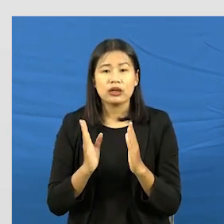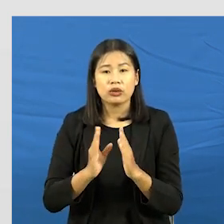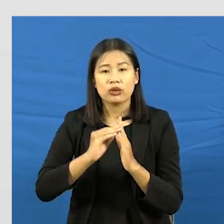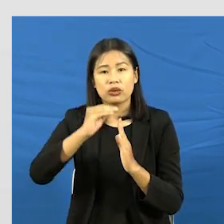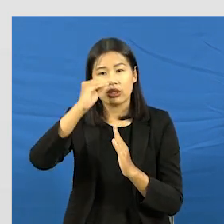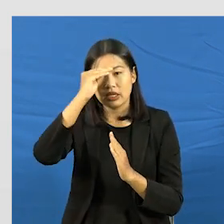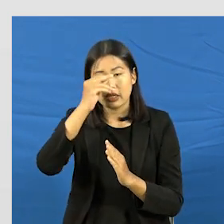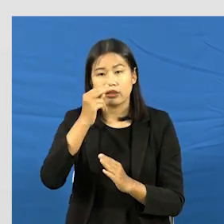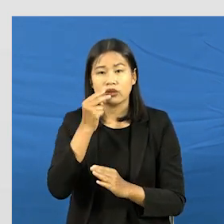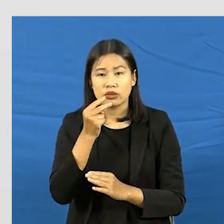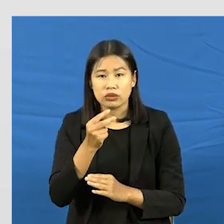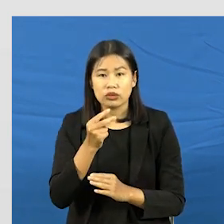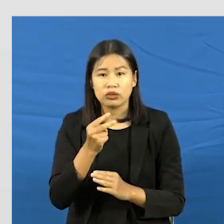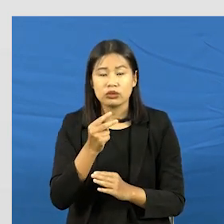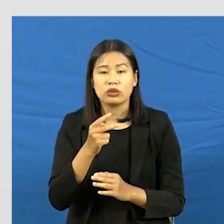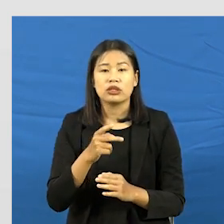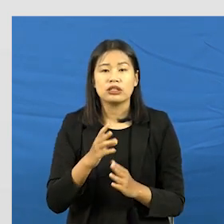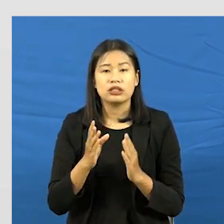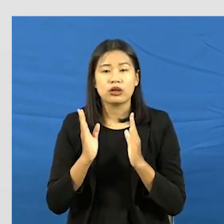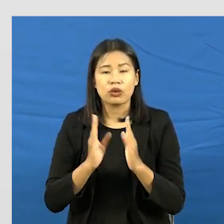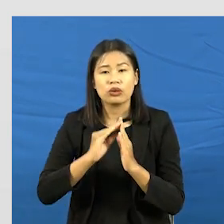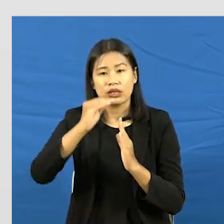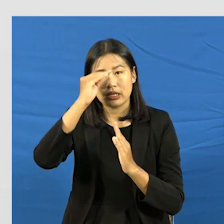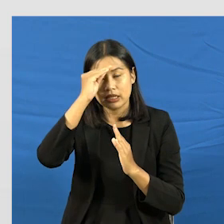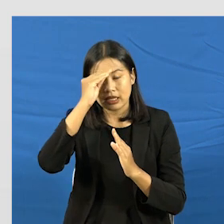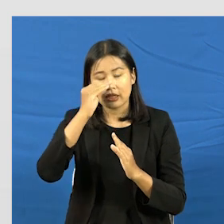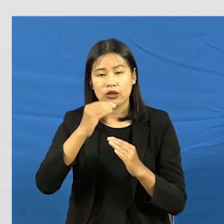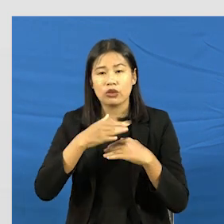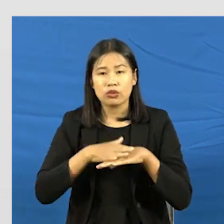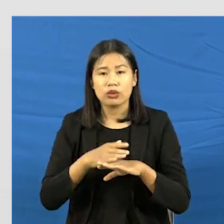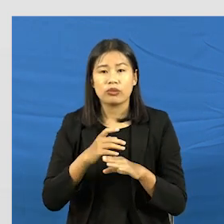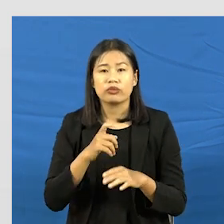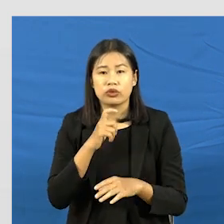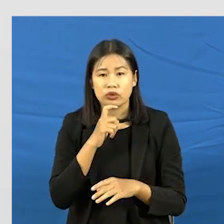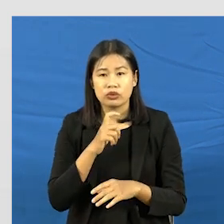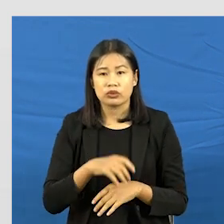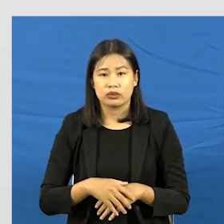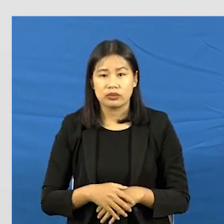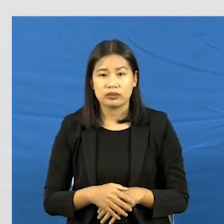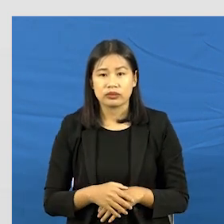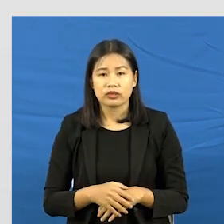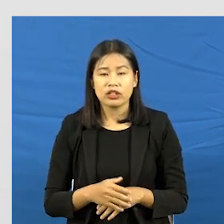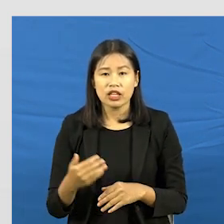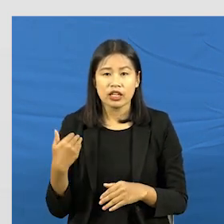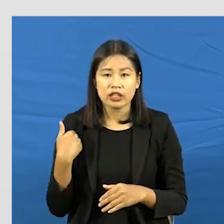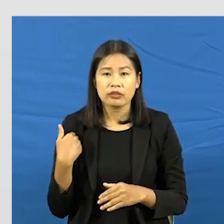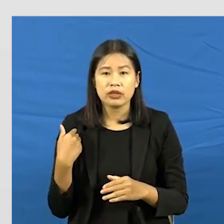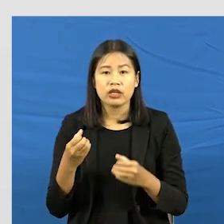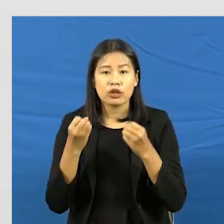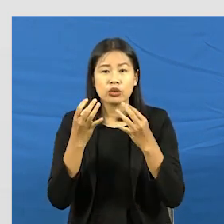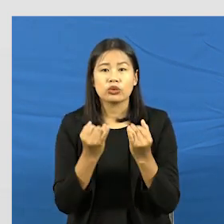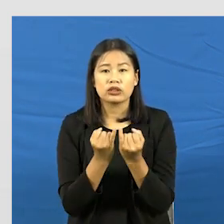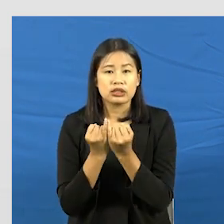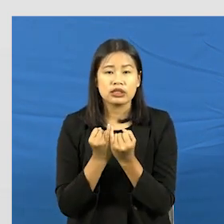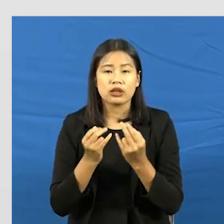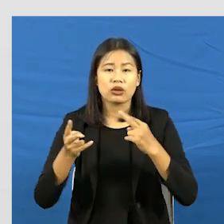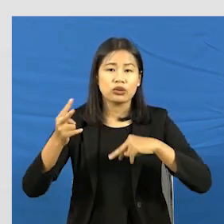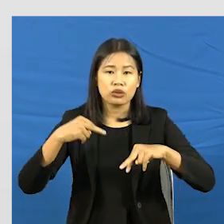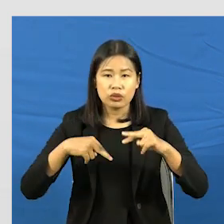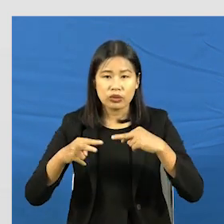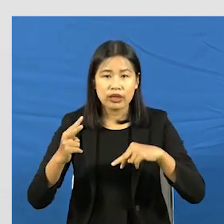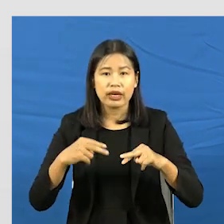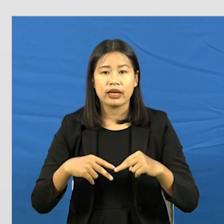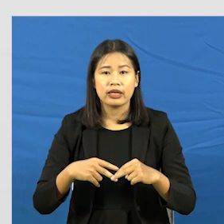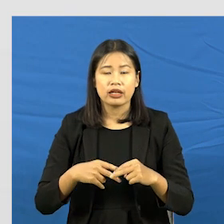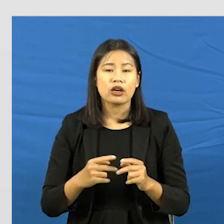านรองคณบดีฝ่ายกิจการนักศึกษานะคอยดูแลให้คำปรึกษานักศึกษาอยู่แล้วนักศึกษาก็เข้าไปพบปะพูดคุยนะค